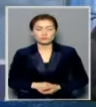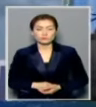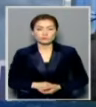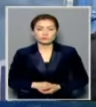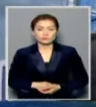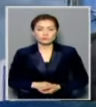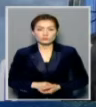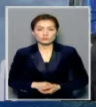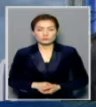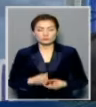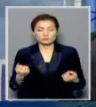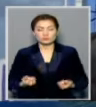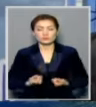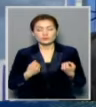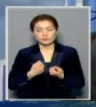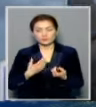бауырларыма қолдаған. Және